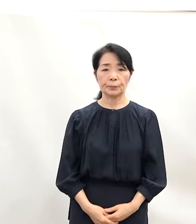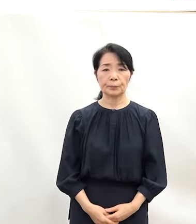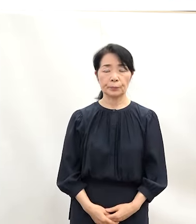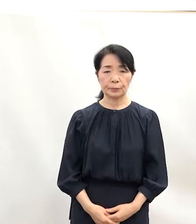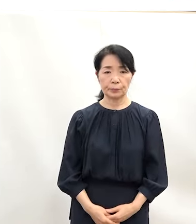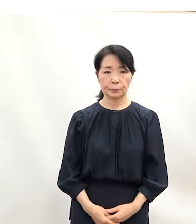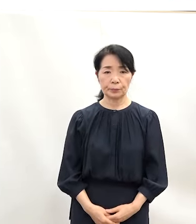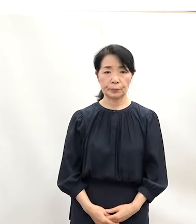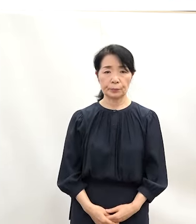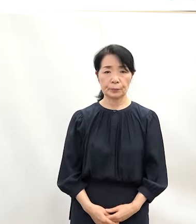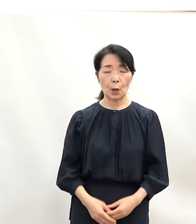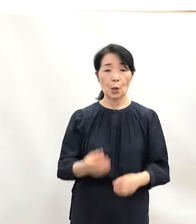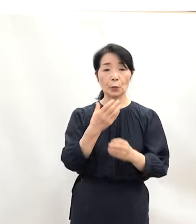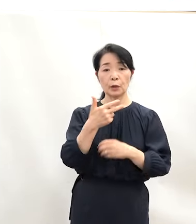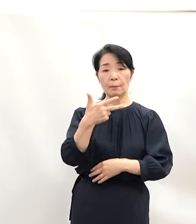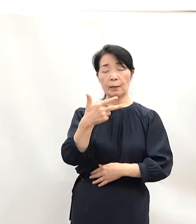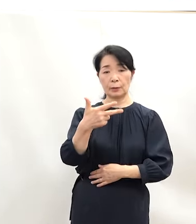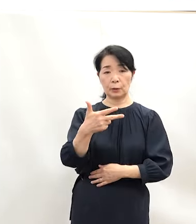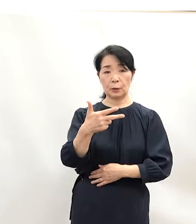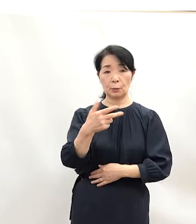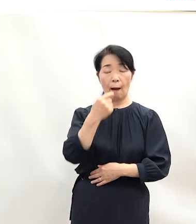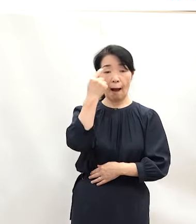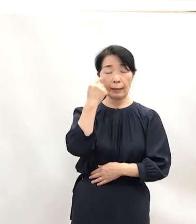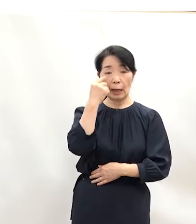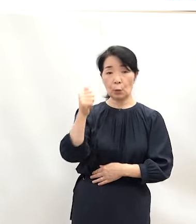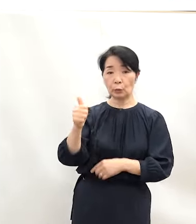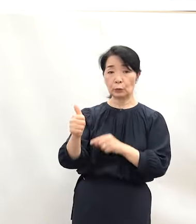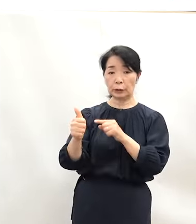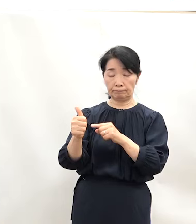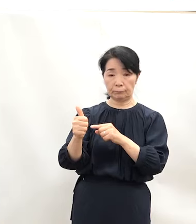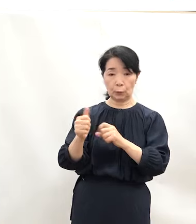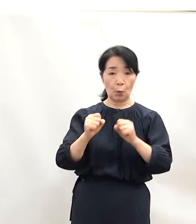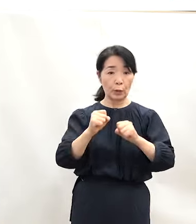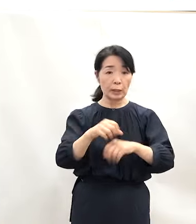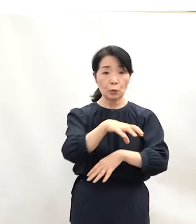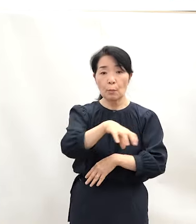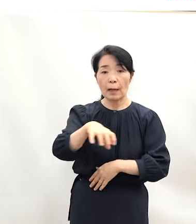はい、なおですね、福島市では外国人の、まあ、居場所として、